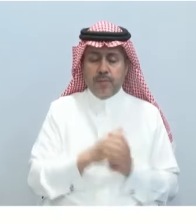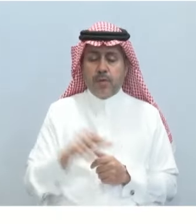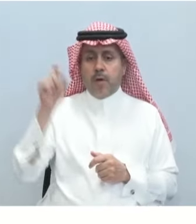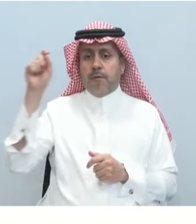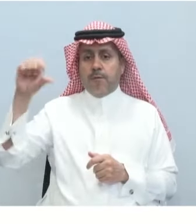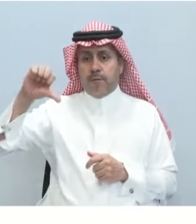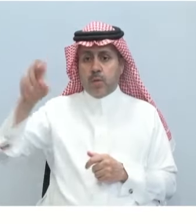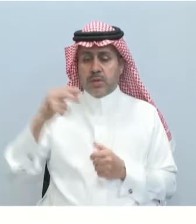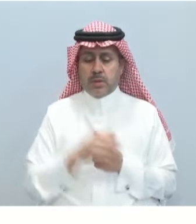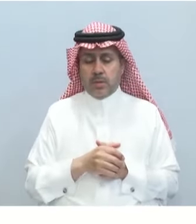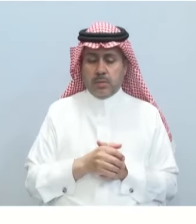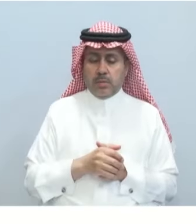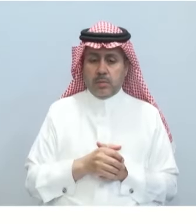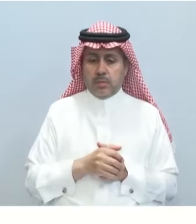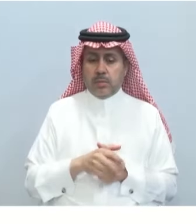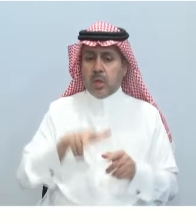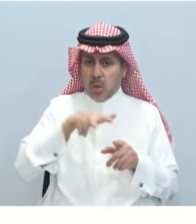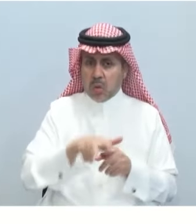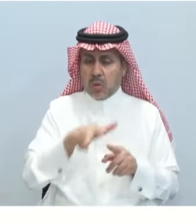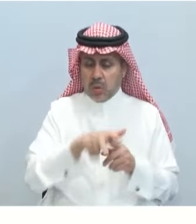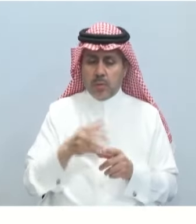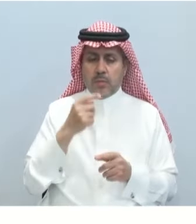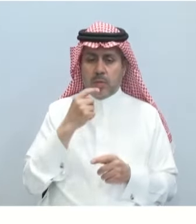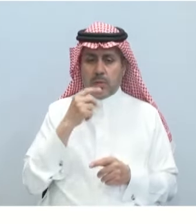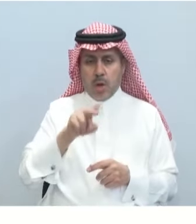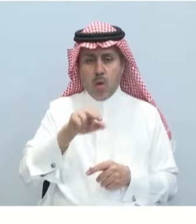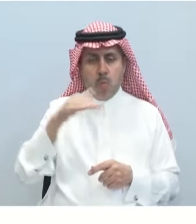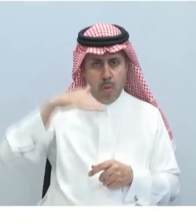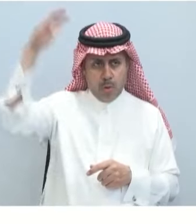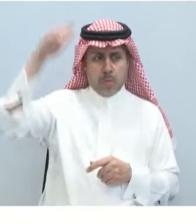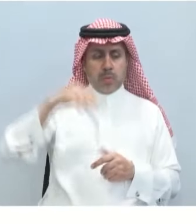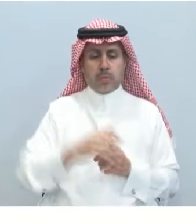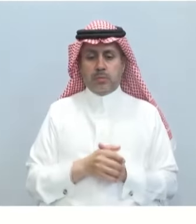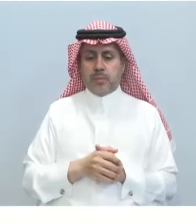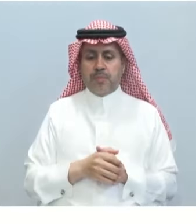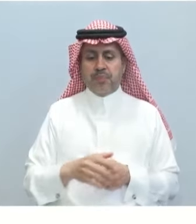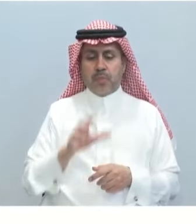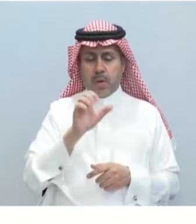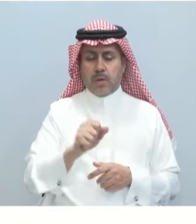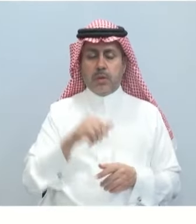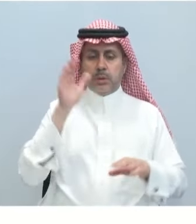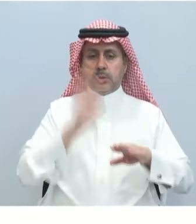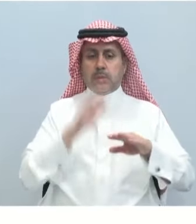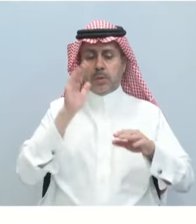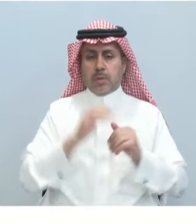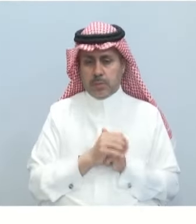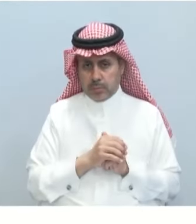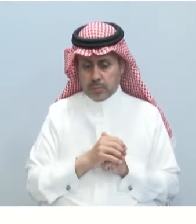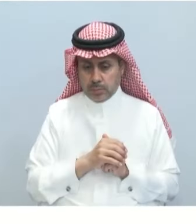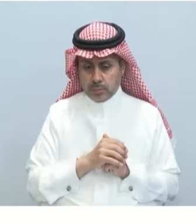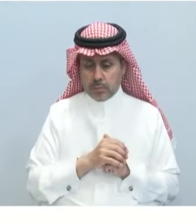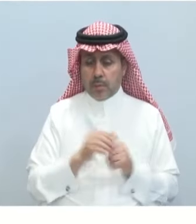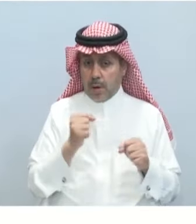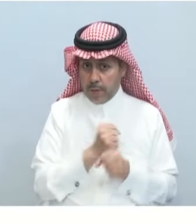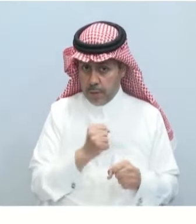حال عدم طاعتهما اوامره بحجه انه الاخ الاكبر ظانا ان له الحق في تربيتهما كانت